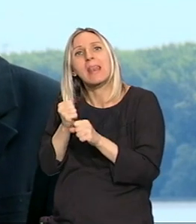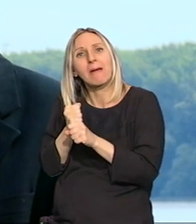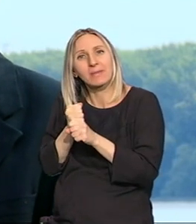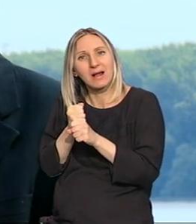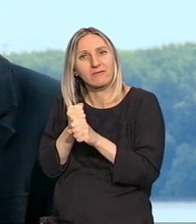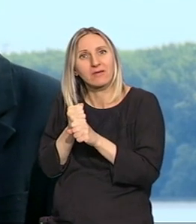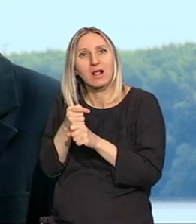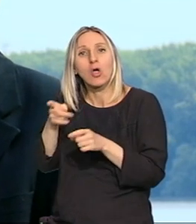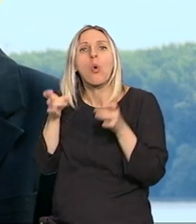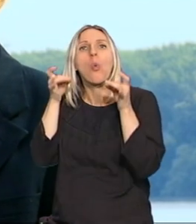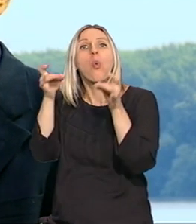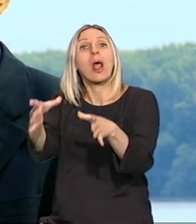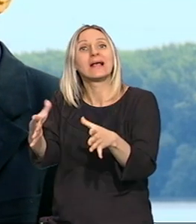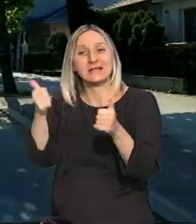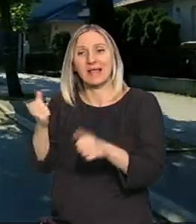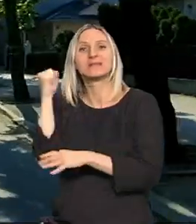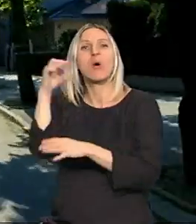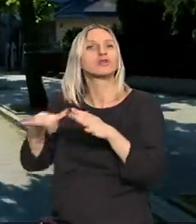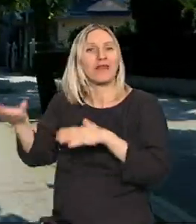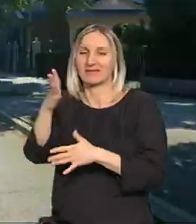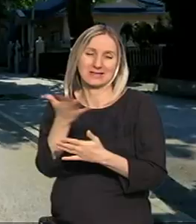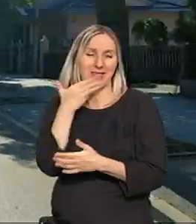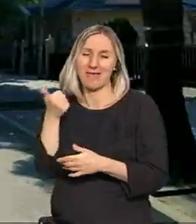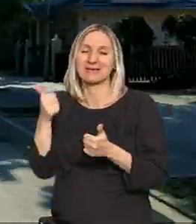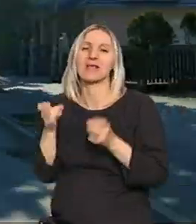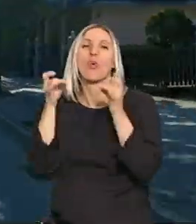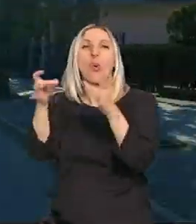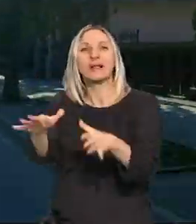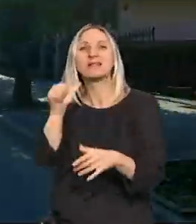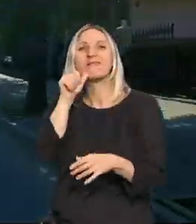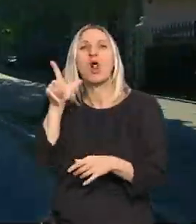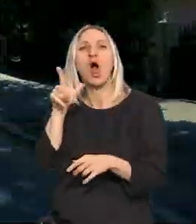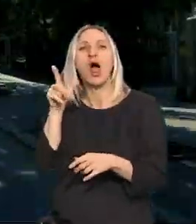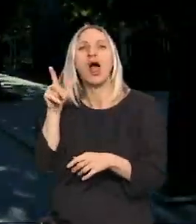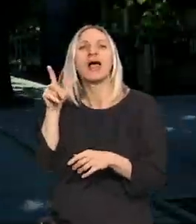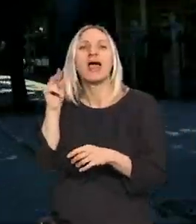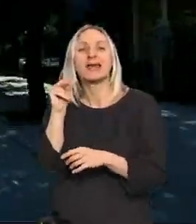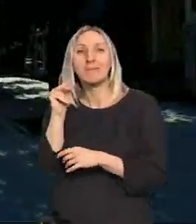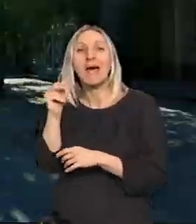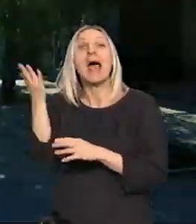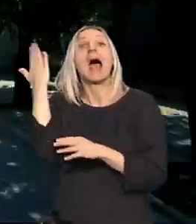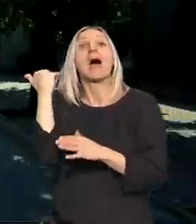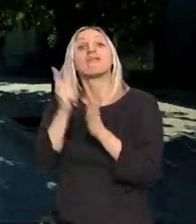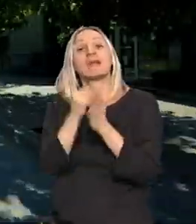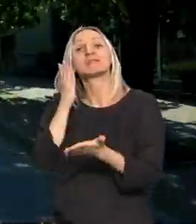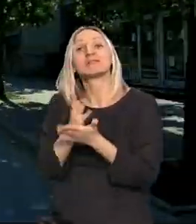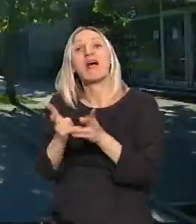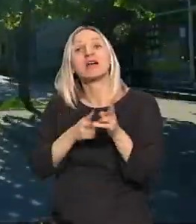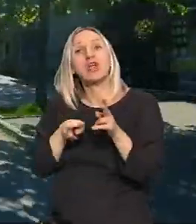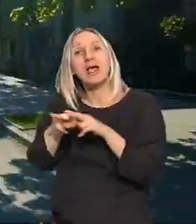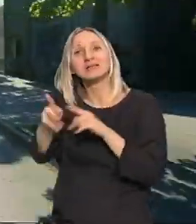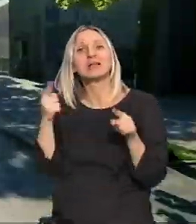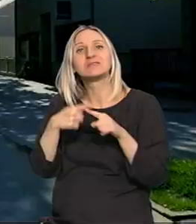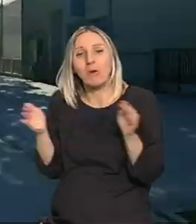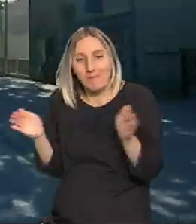primjer, ulicom u Požecu, današnjom ulicom Ive Lola Ribara. Nekada se ta ulica zvala Železnička, upravo baš zbog te uske tračne